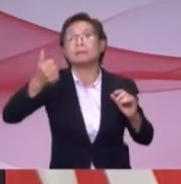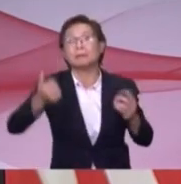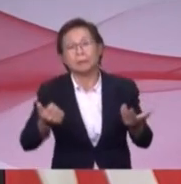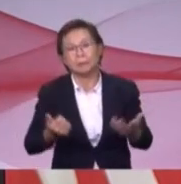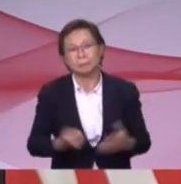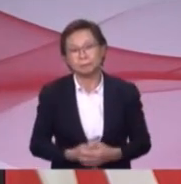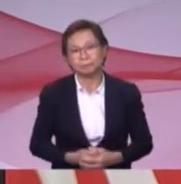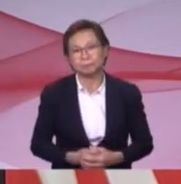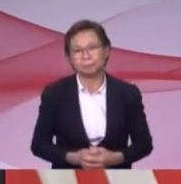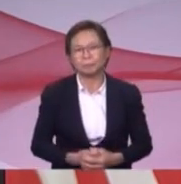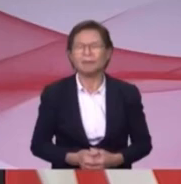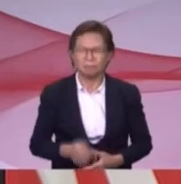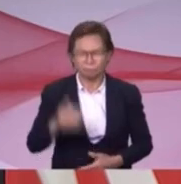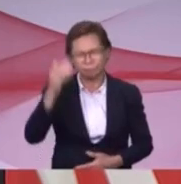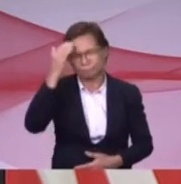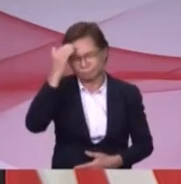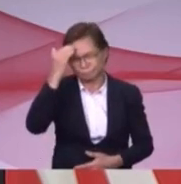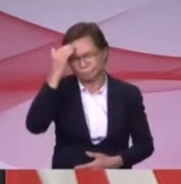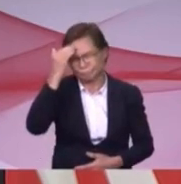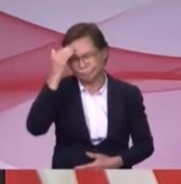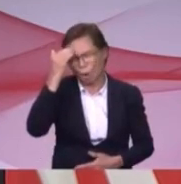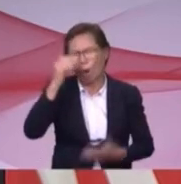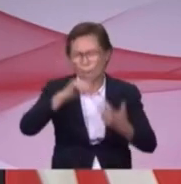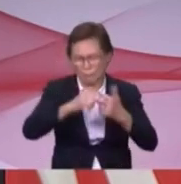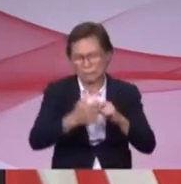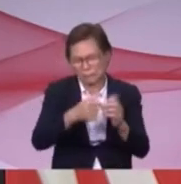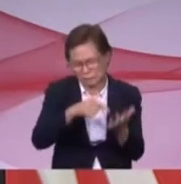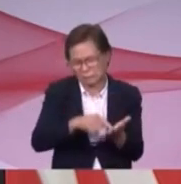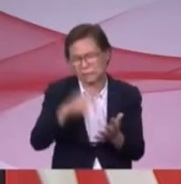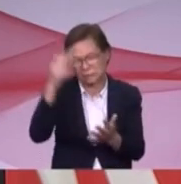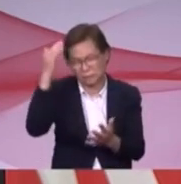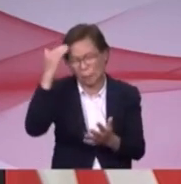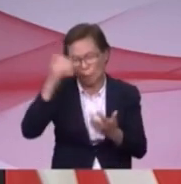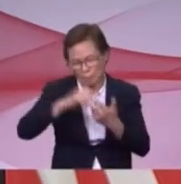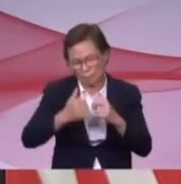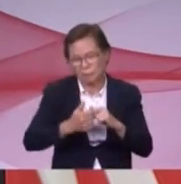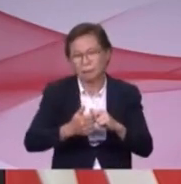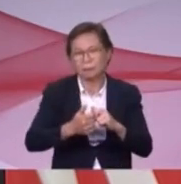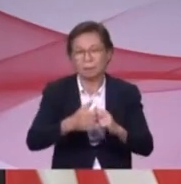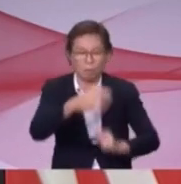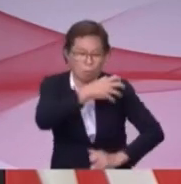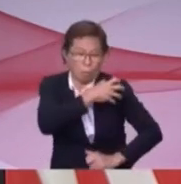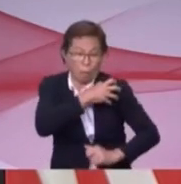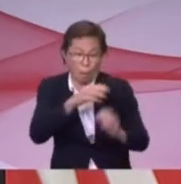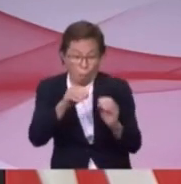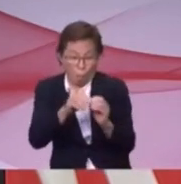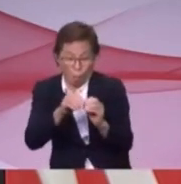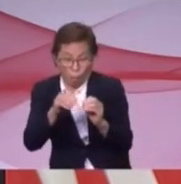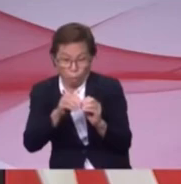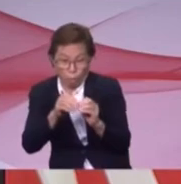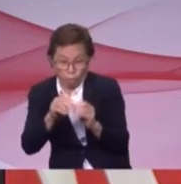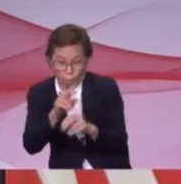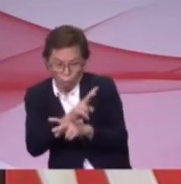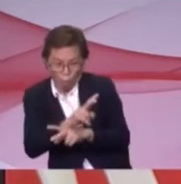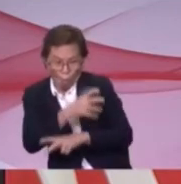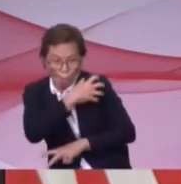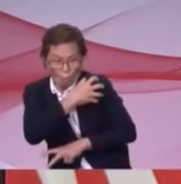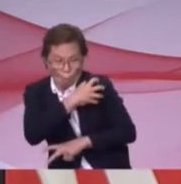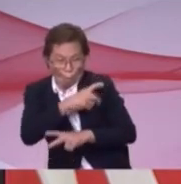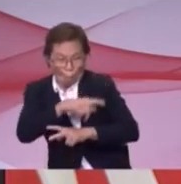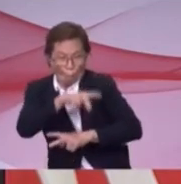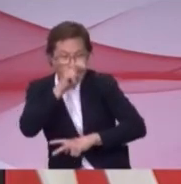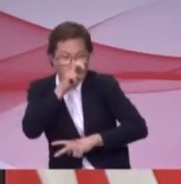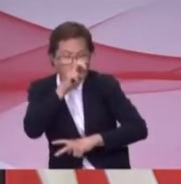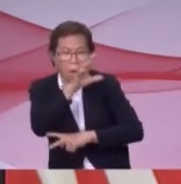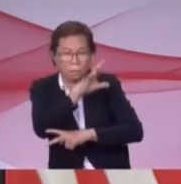Mengambil kira situasi terkini, pihak berkuasa akan meningkatkan penguatkuasaan serta akan